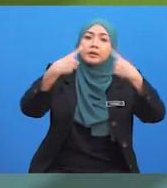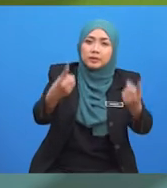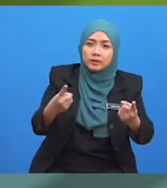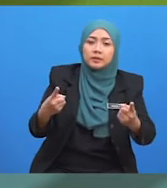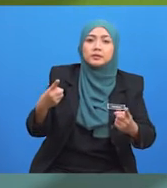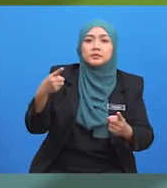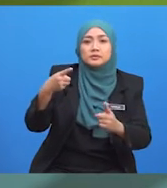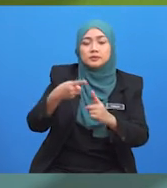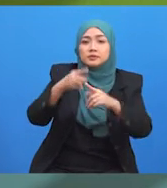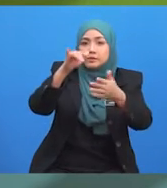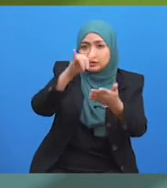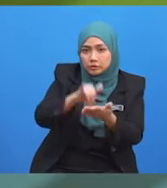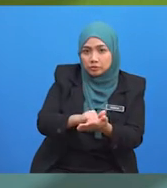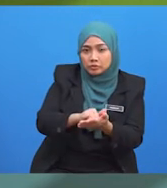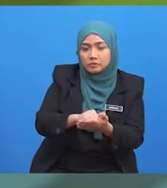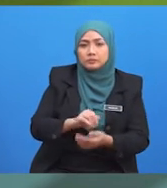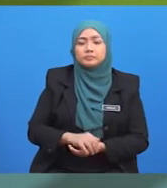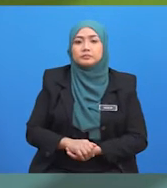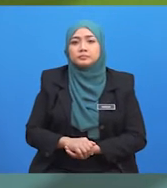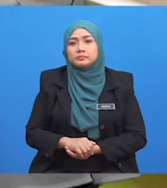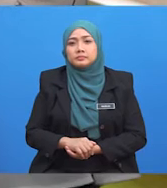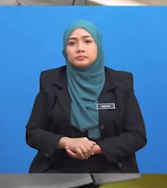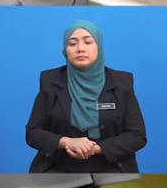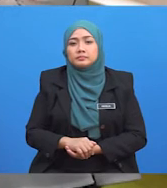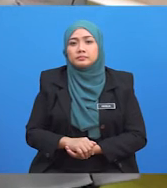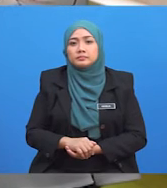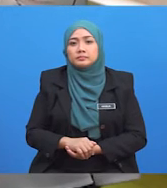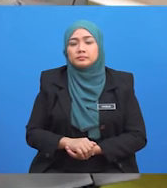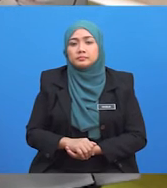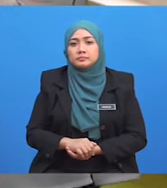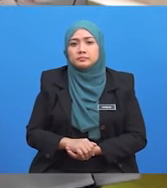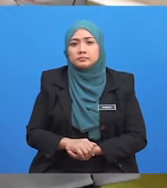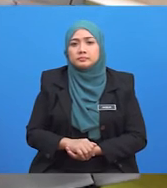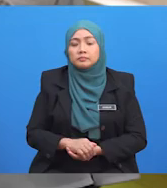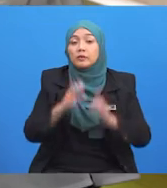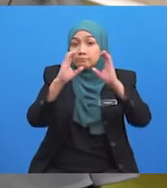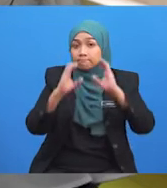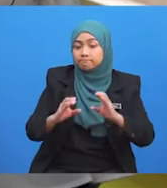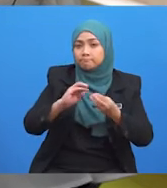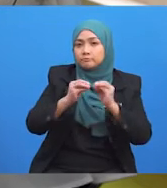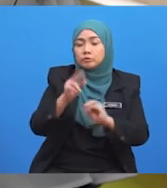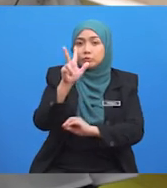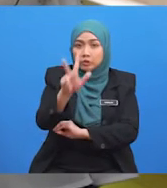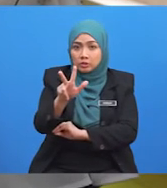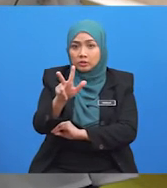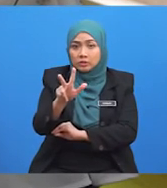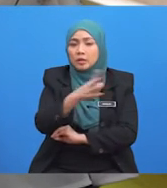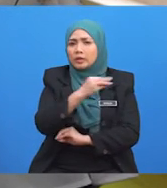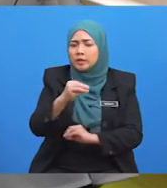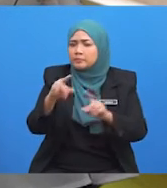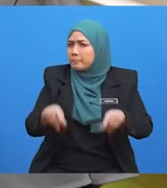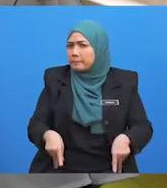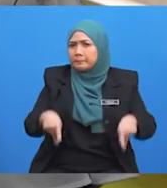kita mesti menjaga dan sayang kepada alam sekitar negara kita. Cara ketiga dan yang